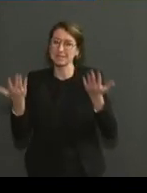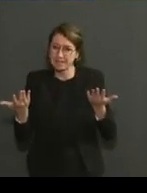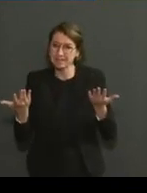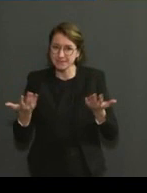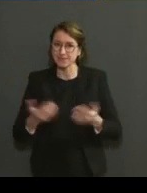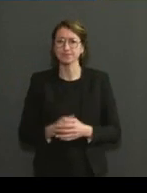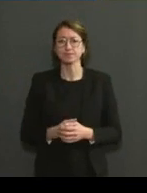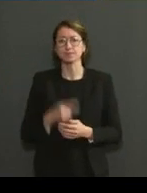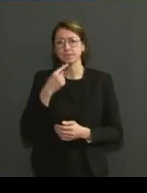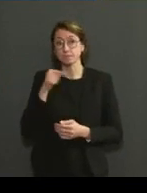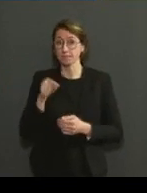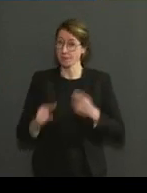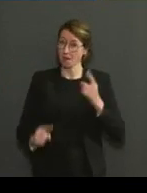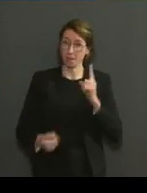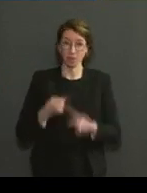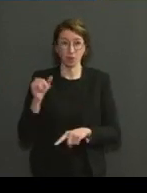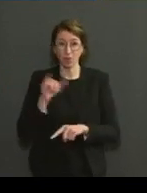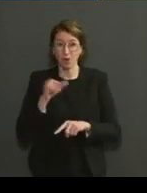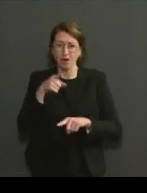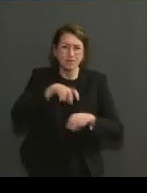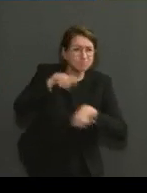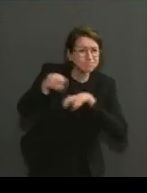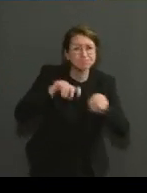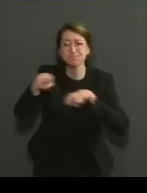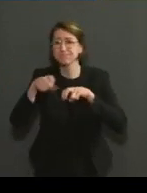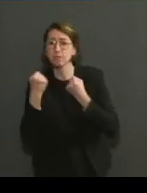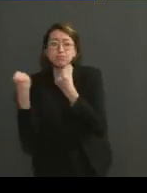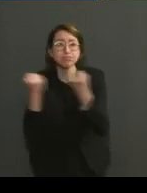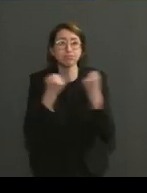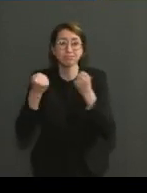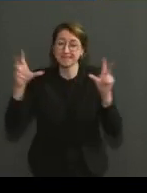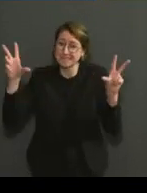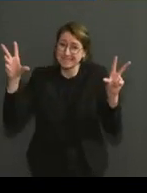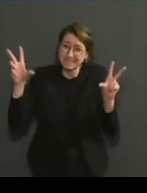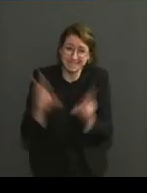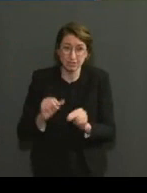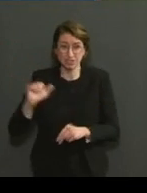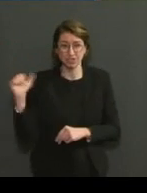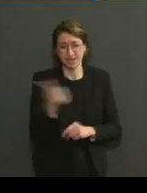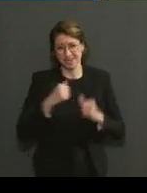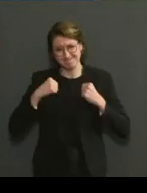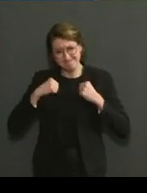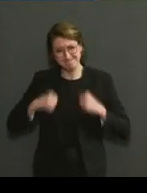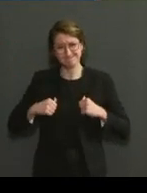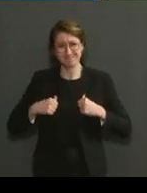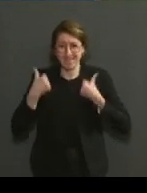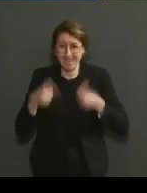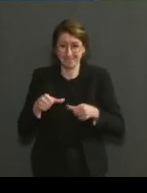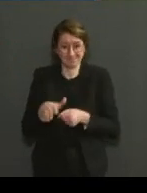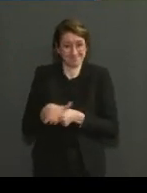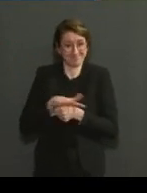que diminuer cette mobilité spontanément, volontairement, est un point important pour que